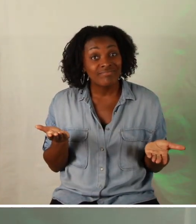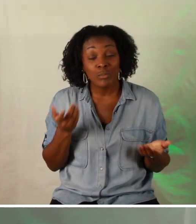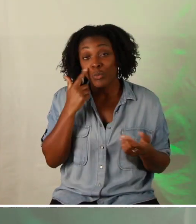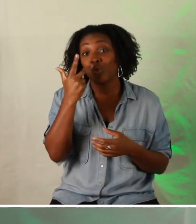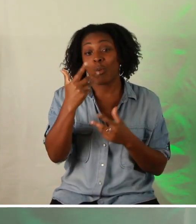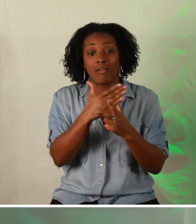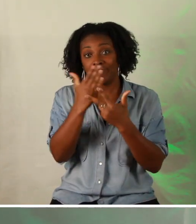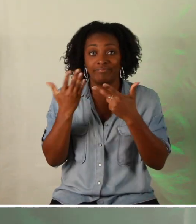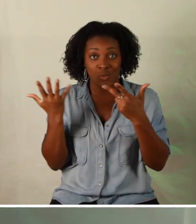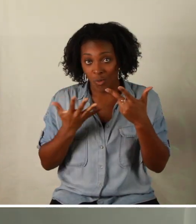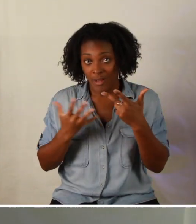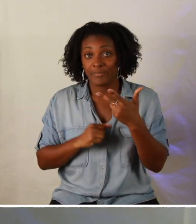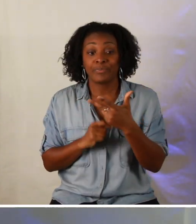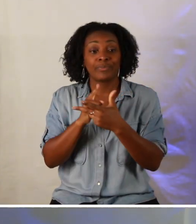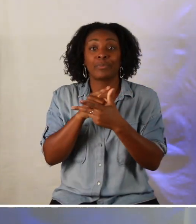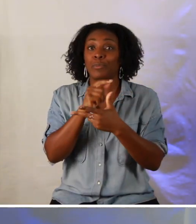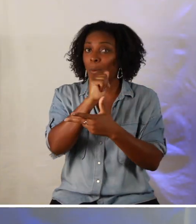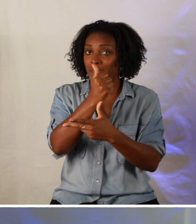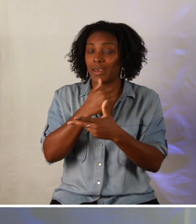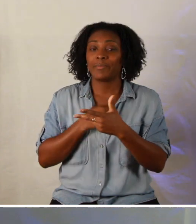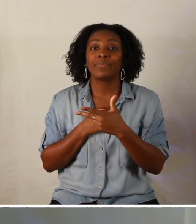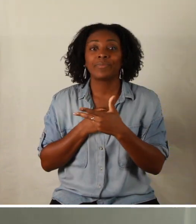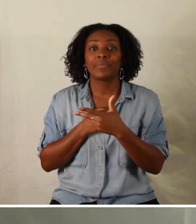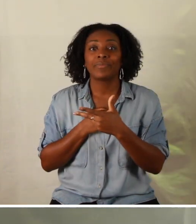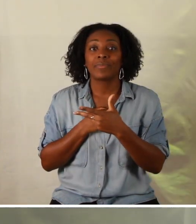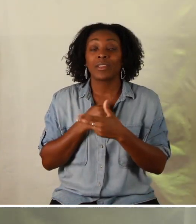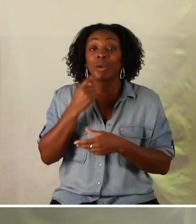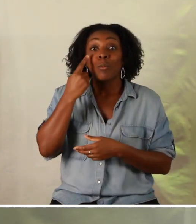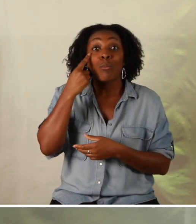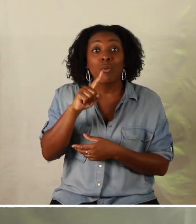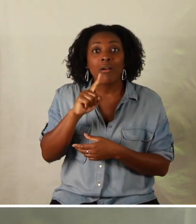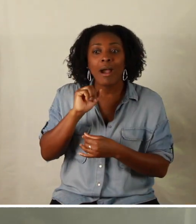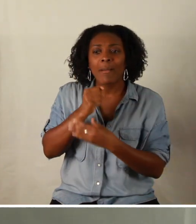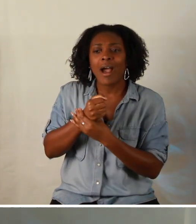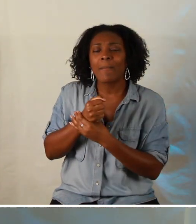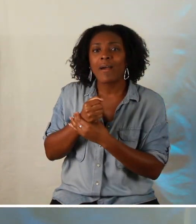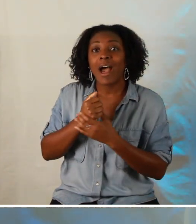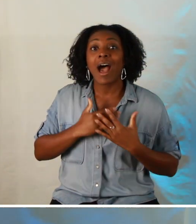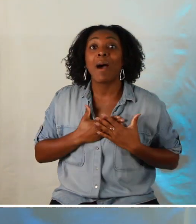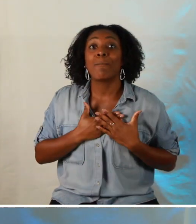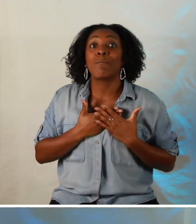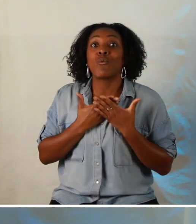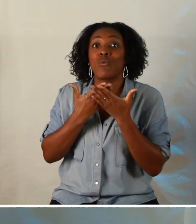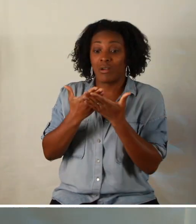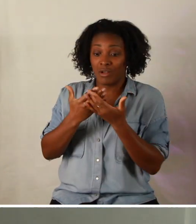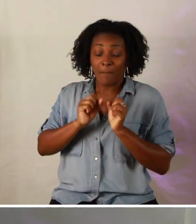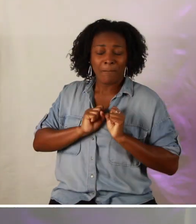3 raisons. La première, c'est pour que l'amour d'Abraham soit mis à la